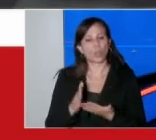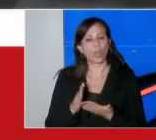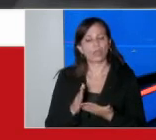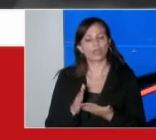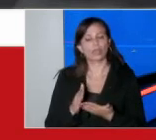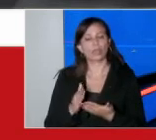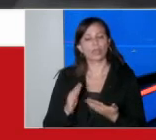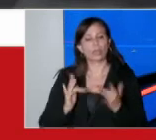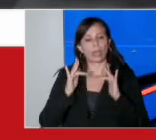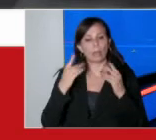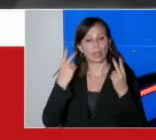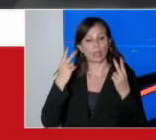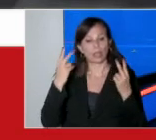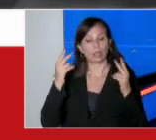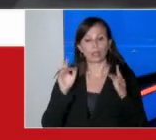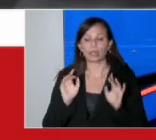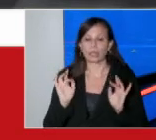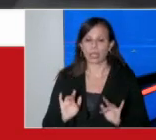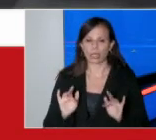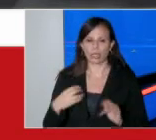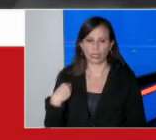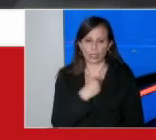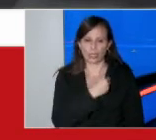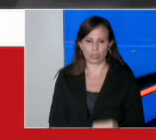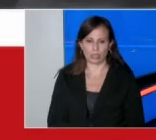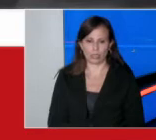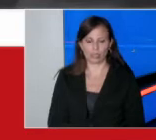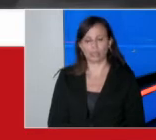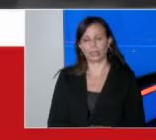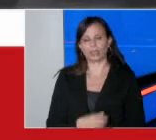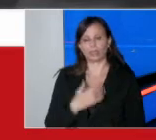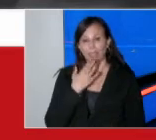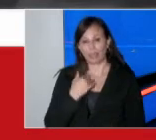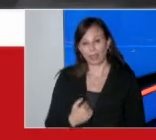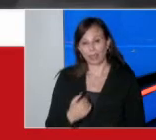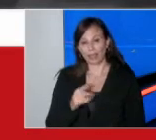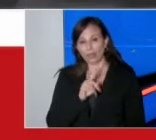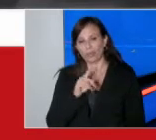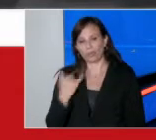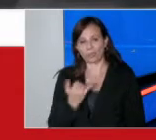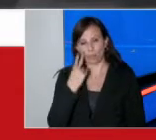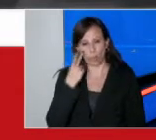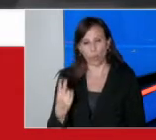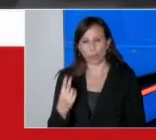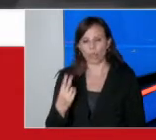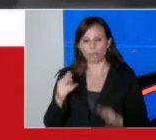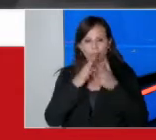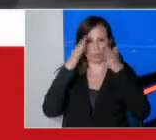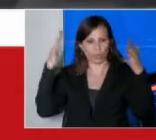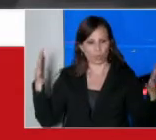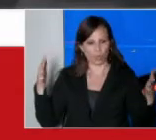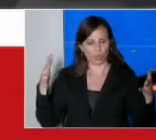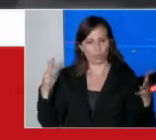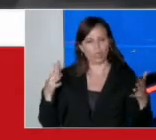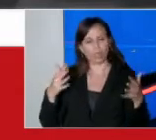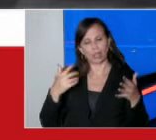סין. אני לצערי הרב לא תמיד רואים בארץ את התמונה הגלובלית. אנחנו מתמקדים באופן טבעי בעניין שבין